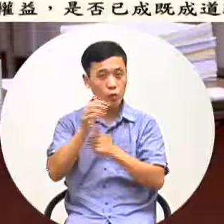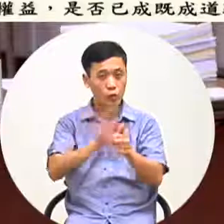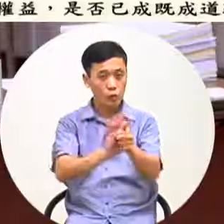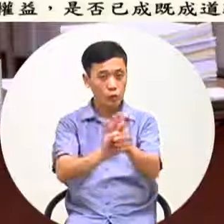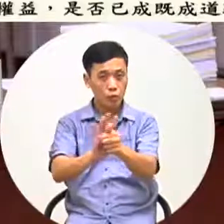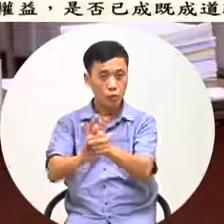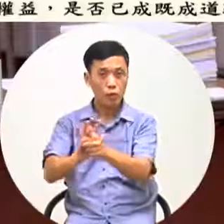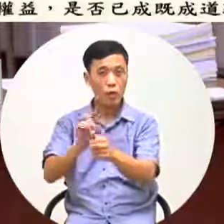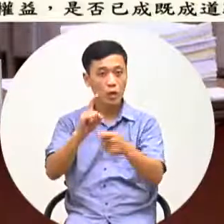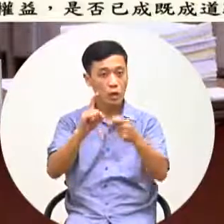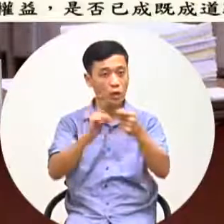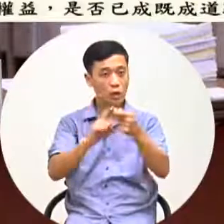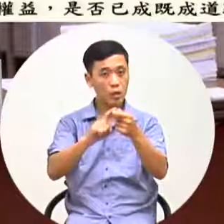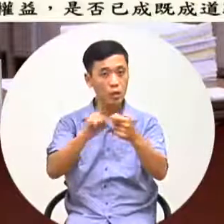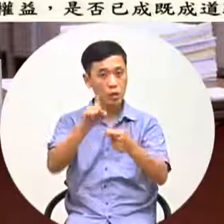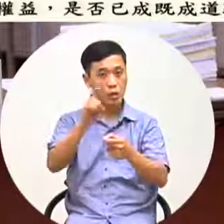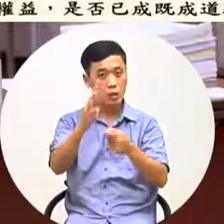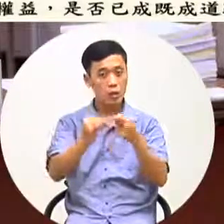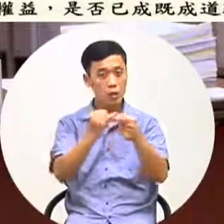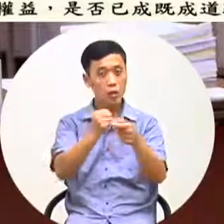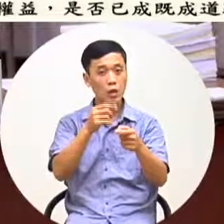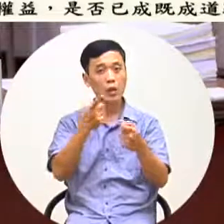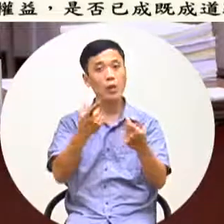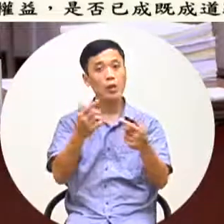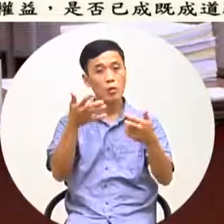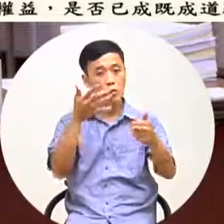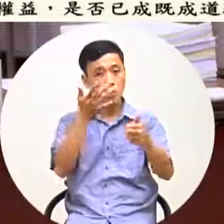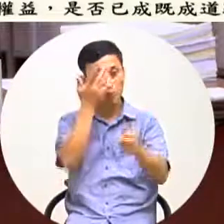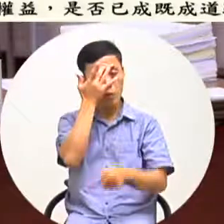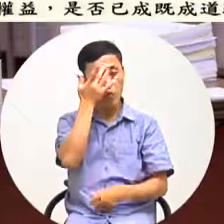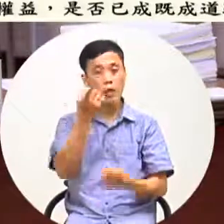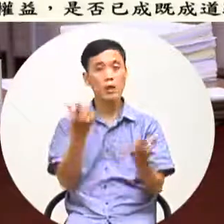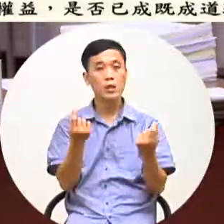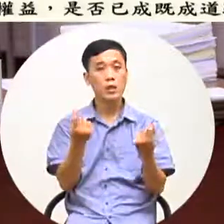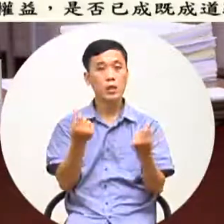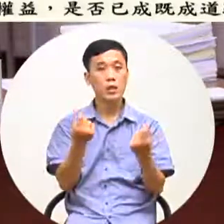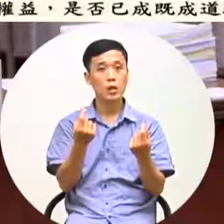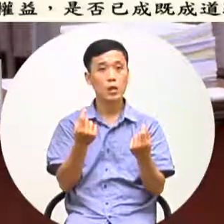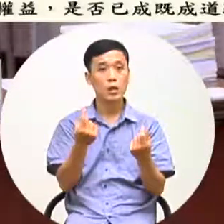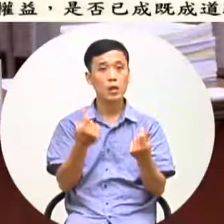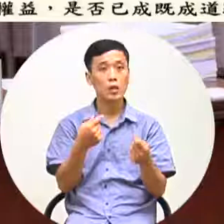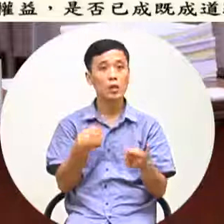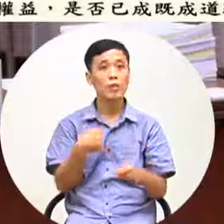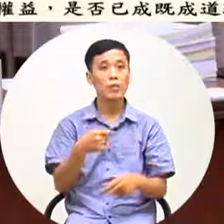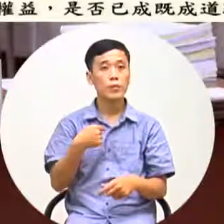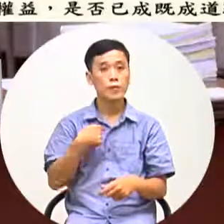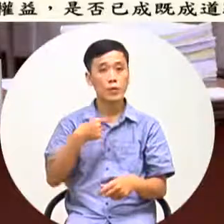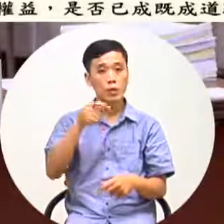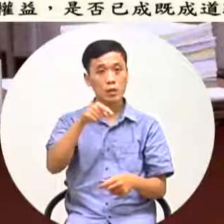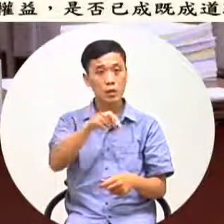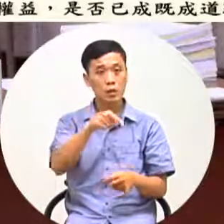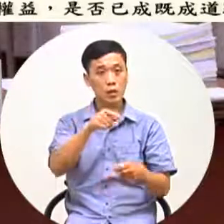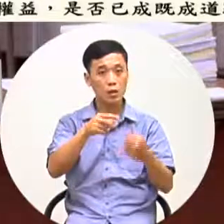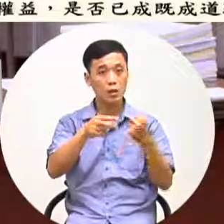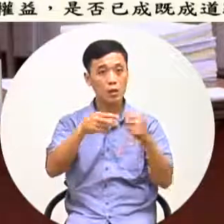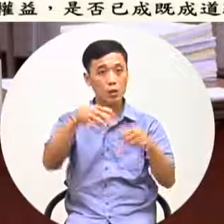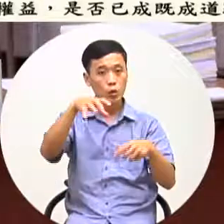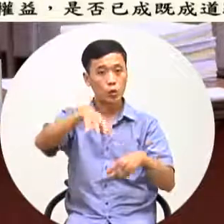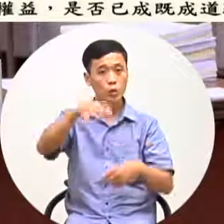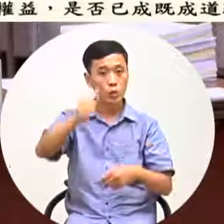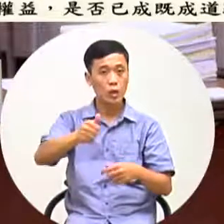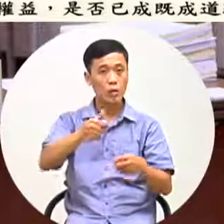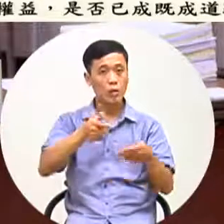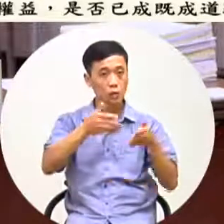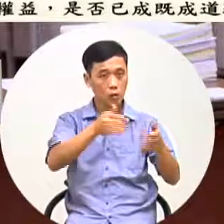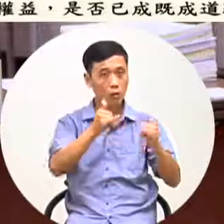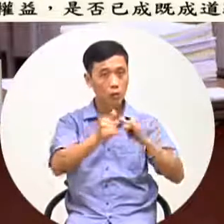所以今仔日吼，我嘛足非常肯定咱新工作处长对不对哦？他这个协调能力，哦，啊，加所以伊这些行动能力对不对哦？都